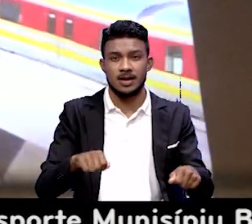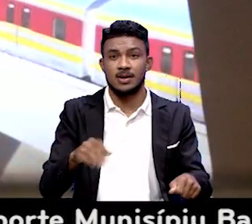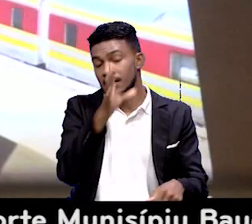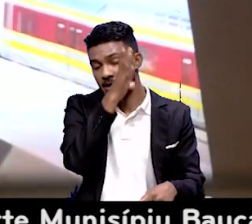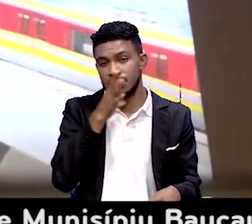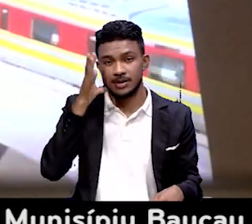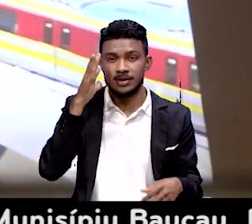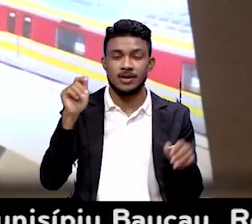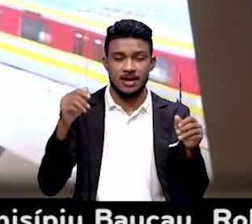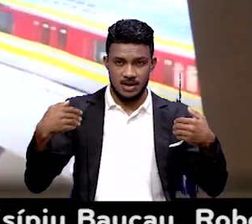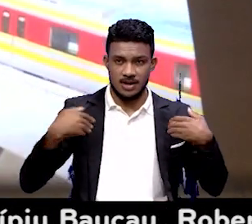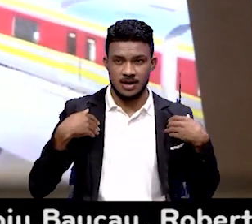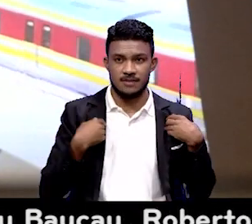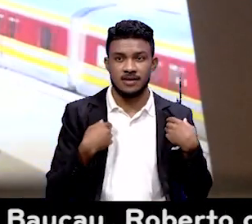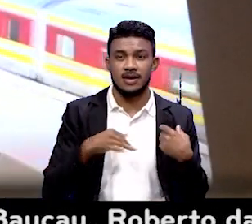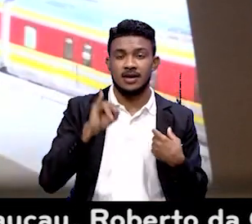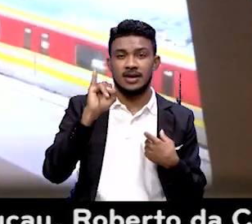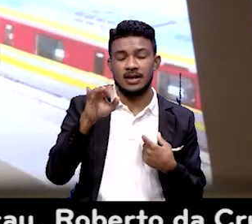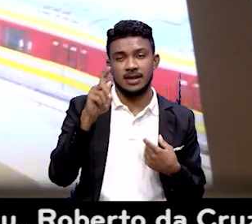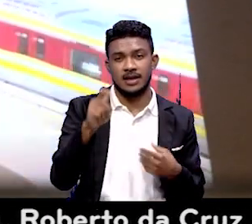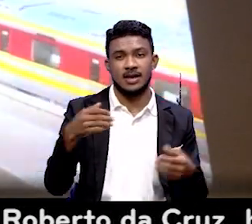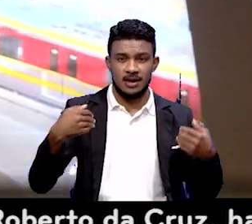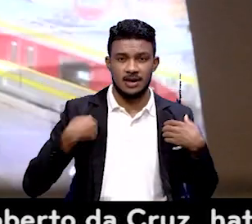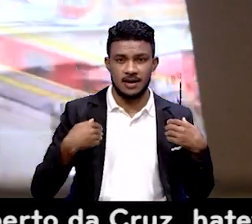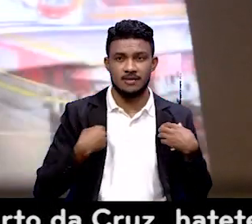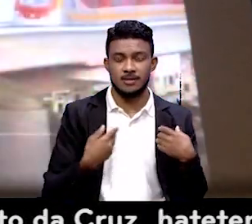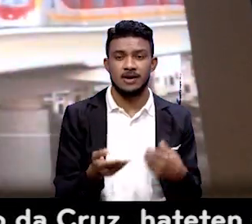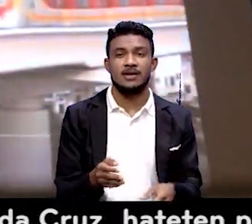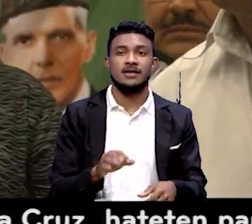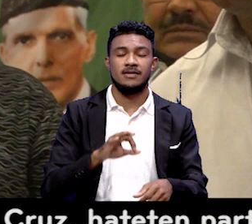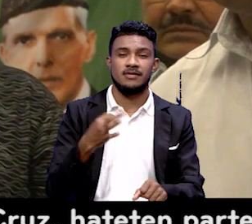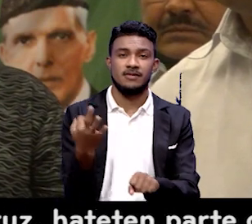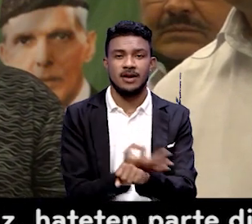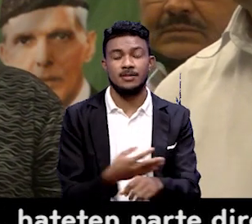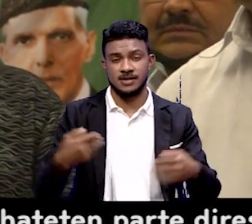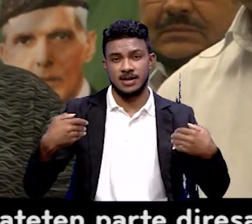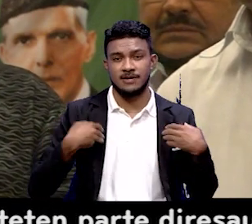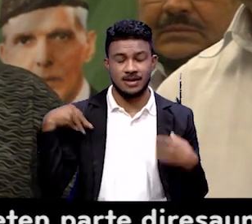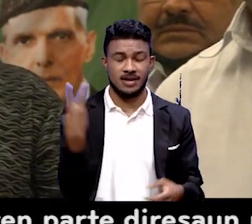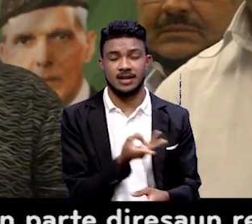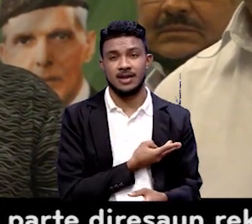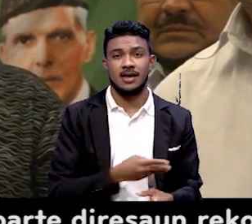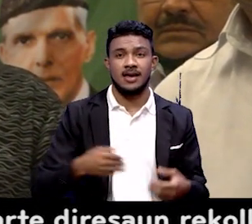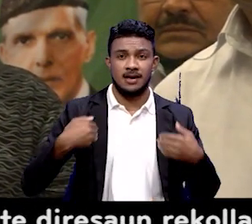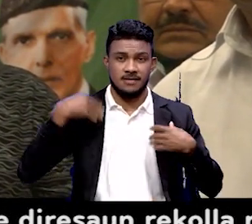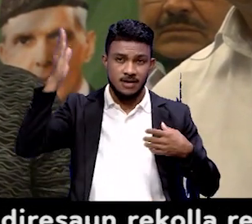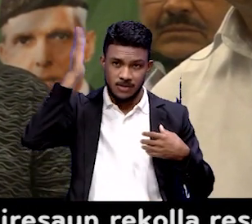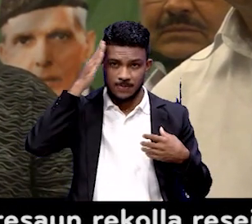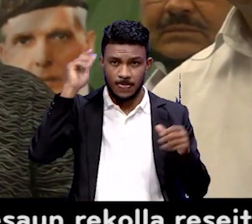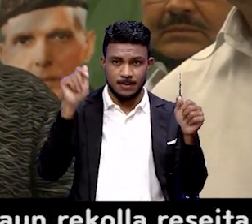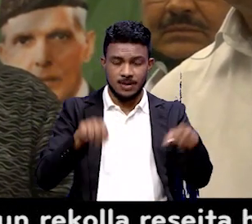ada, untuk IT juga ada, untuk finance juga ada. Itu kita ada rencana, kita nanti mau